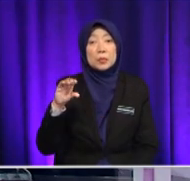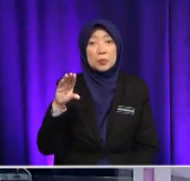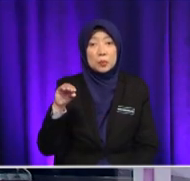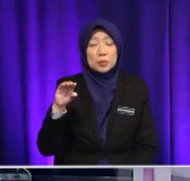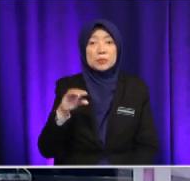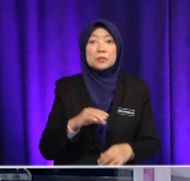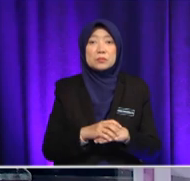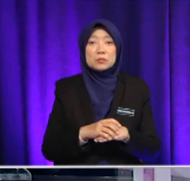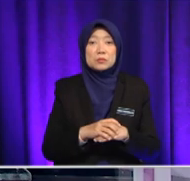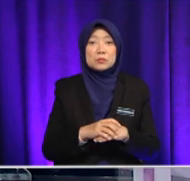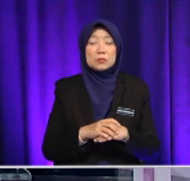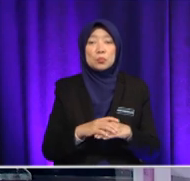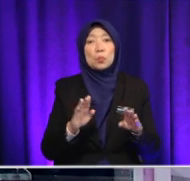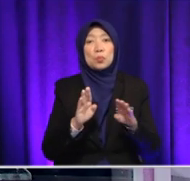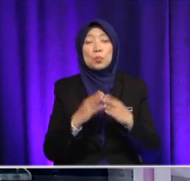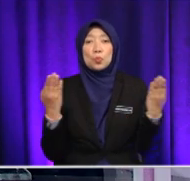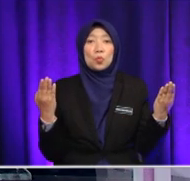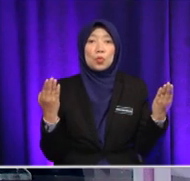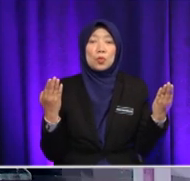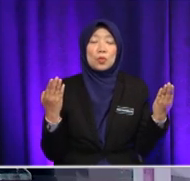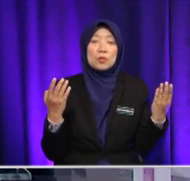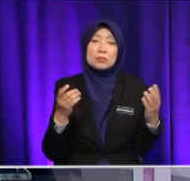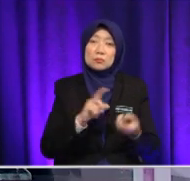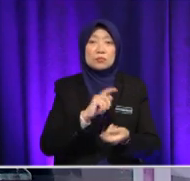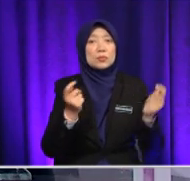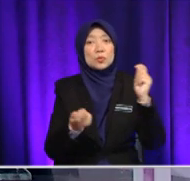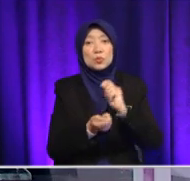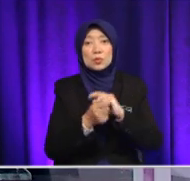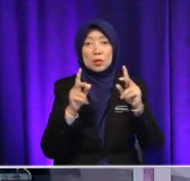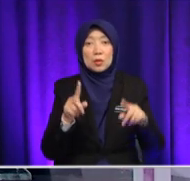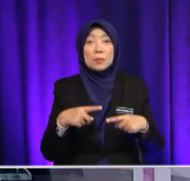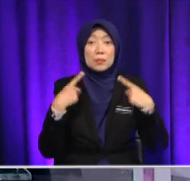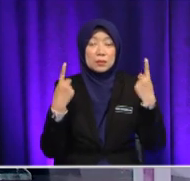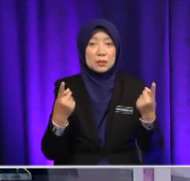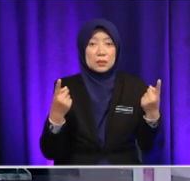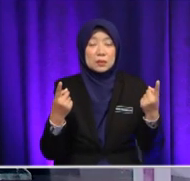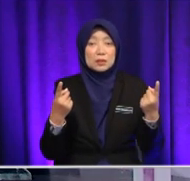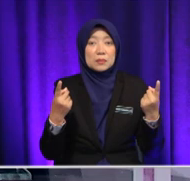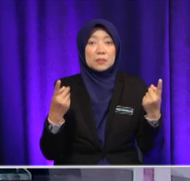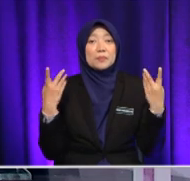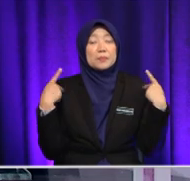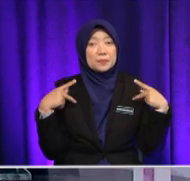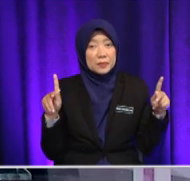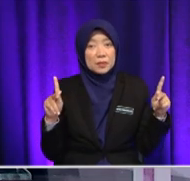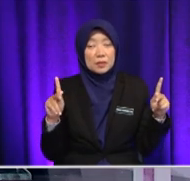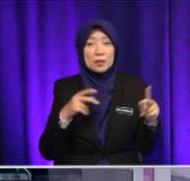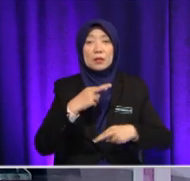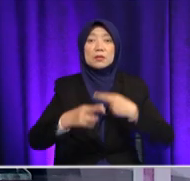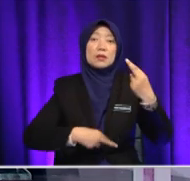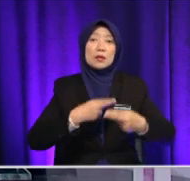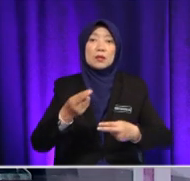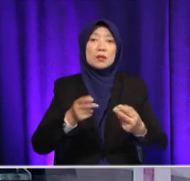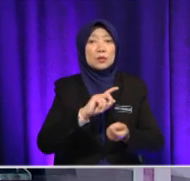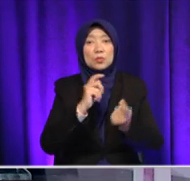akan tanggal dia punya getah dia dan kena pergi tukar pergi dekat apa? Kedai kereta, kedai tayar dan